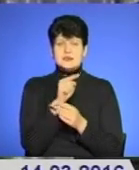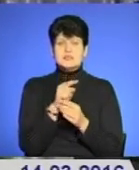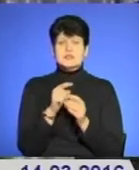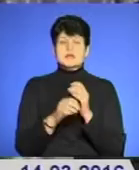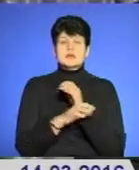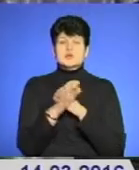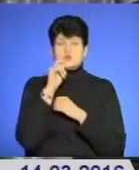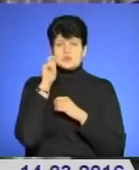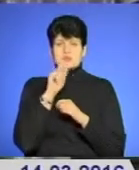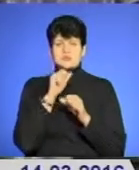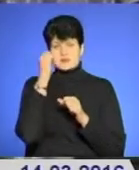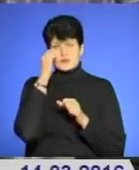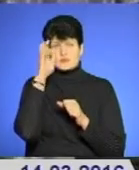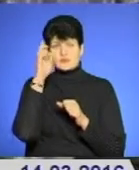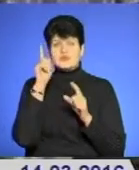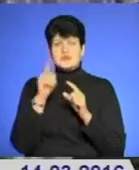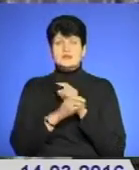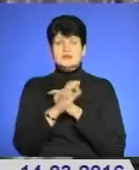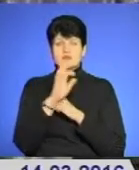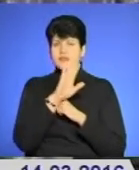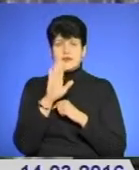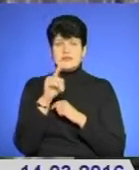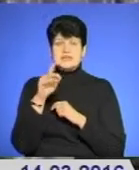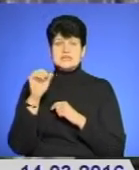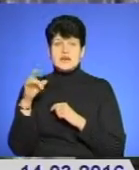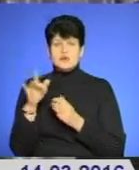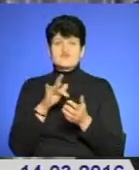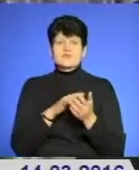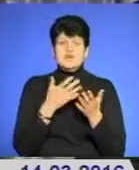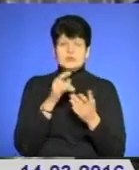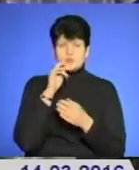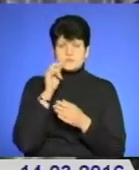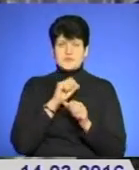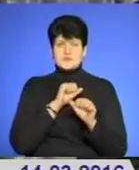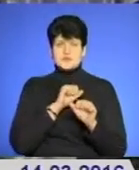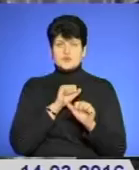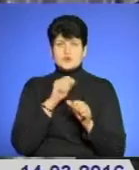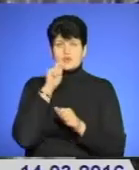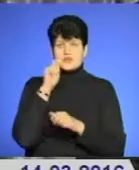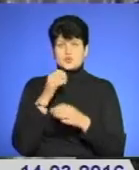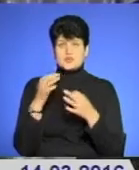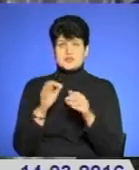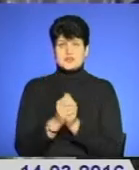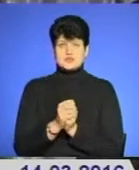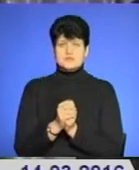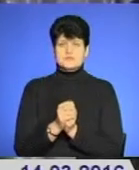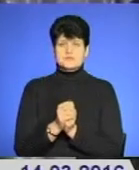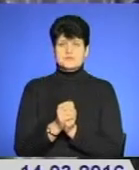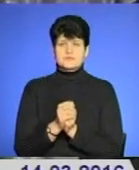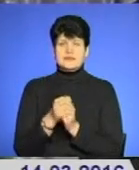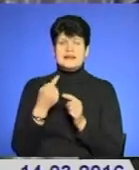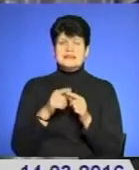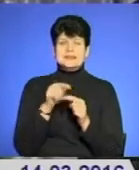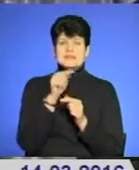України дякувати Богу, що вже тільки на сході, а десь не на заході чи не в центрі, відстоювати українську незалежність. Власне, ті